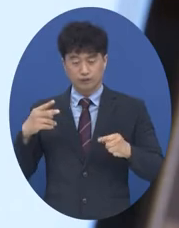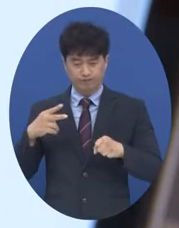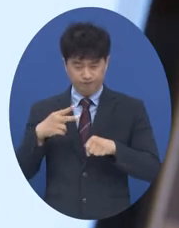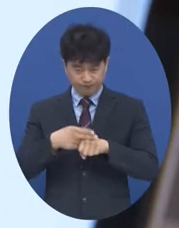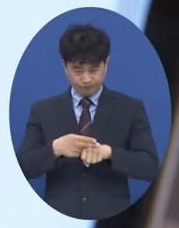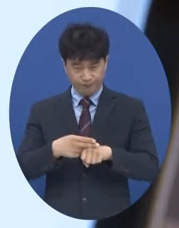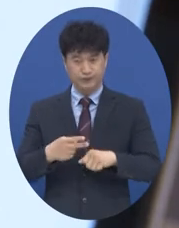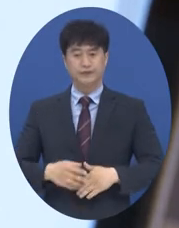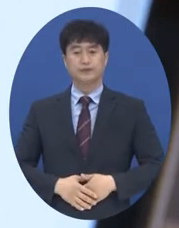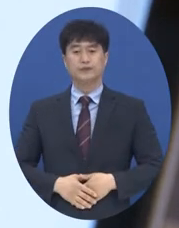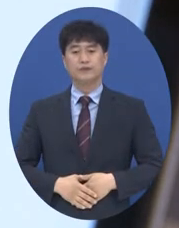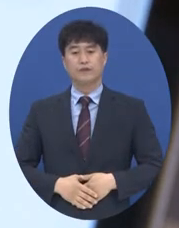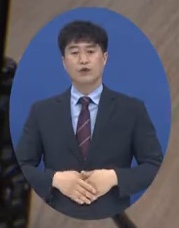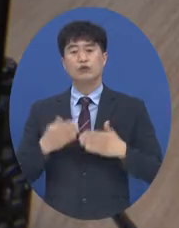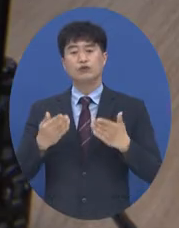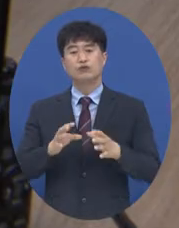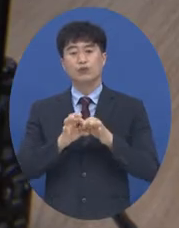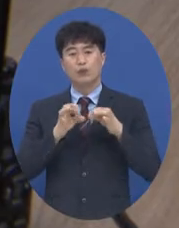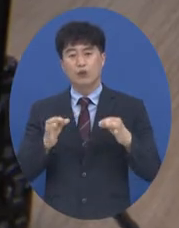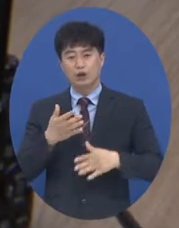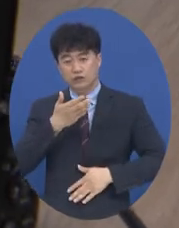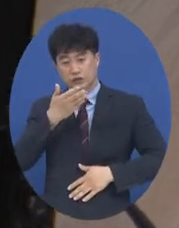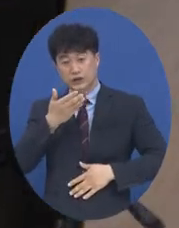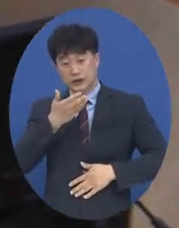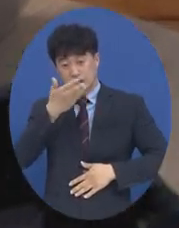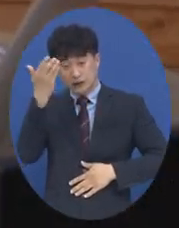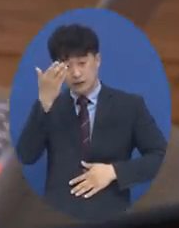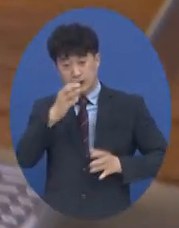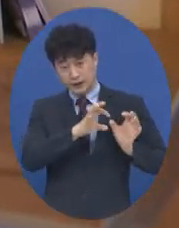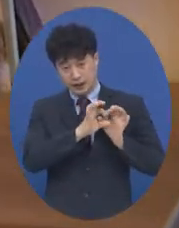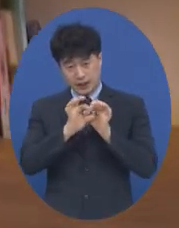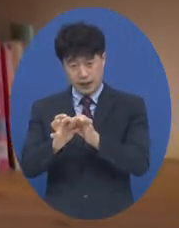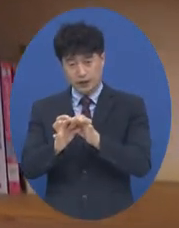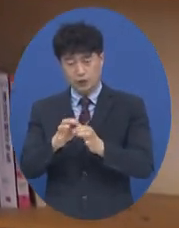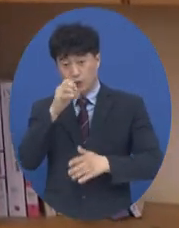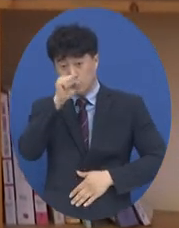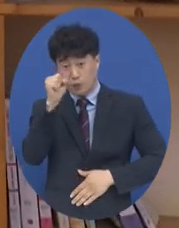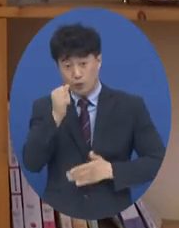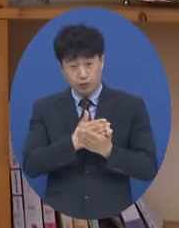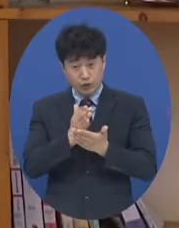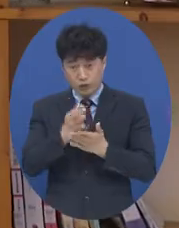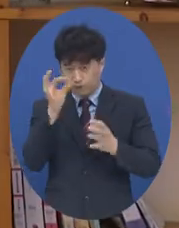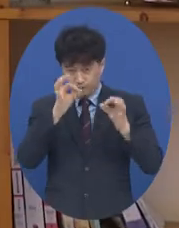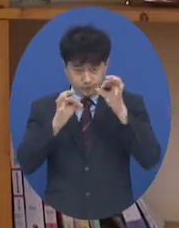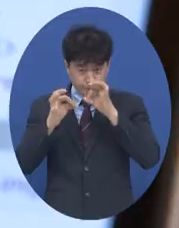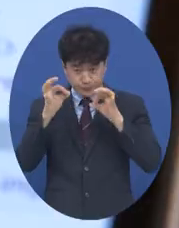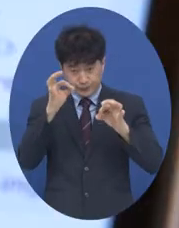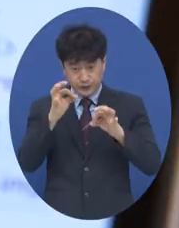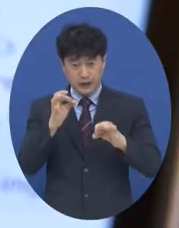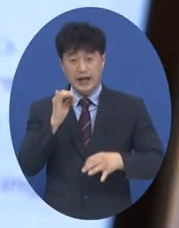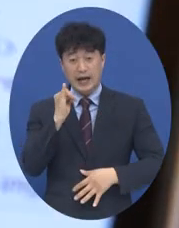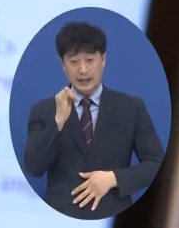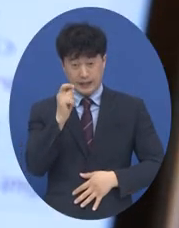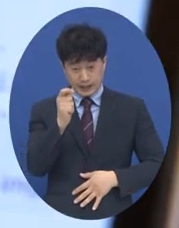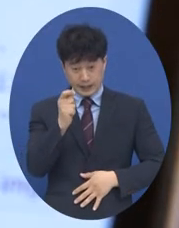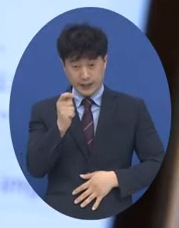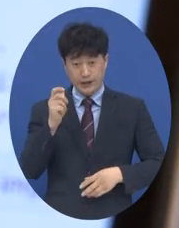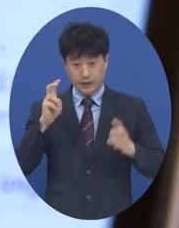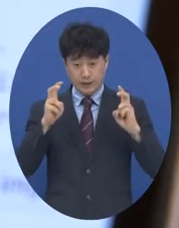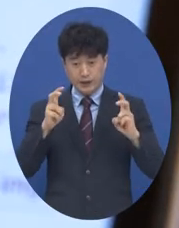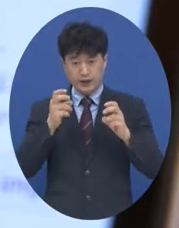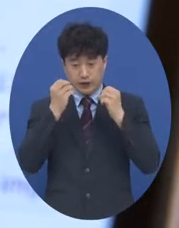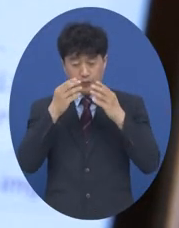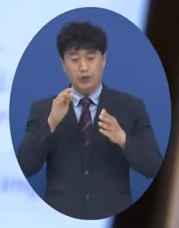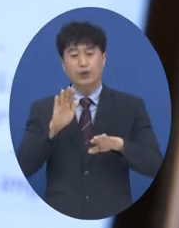경력 공백기를 겪었습니다. 쉬는 동안 희망의 끈을 놓지 않고 좋아하는 분야를 탐색해보며 IT